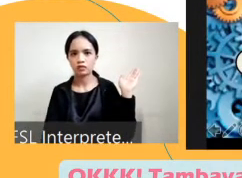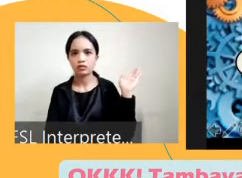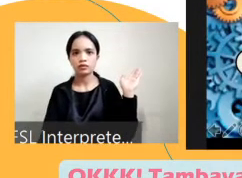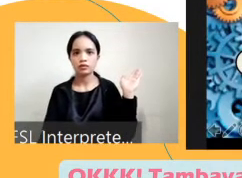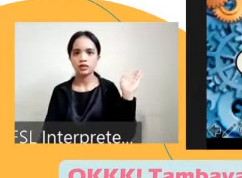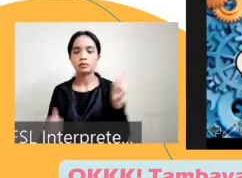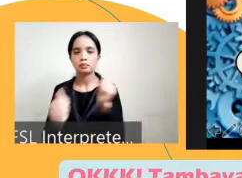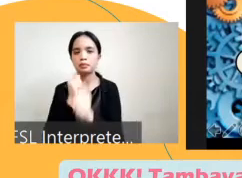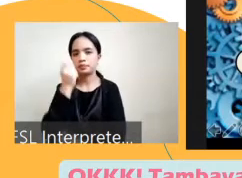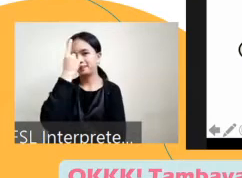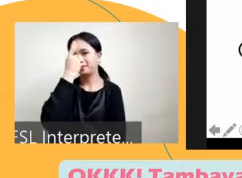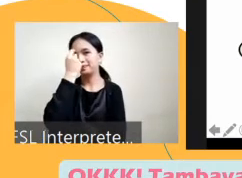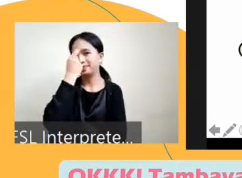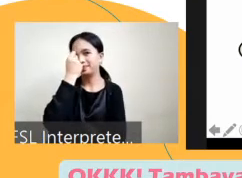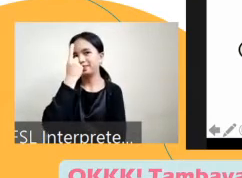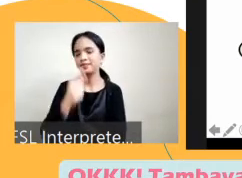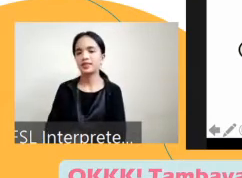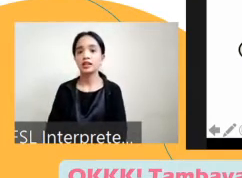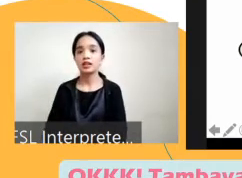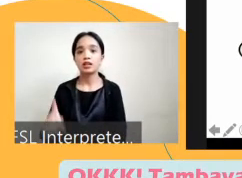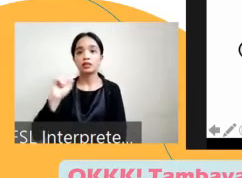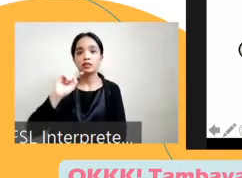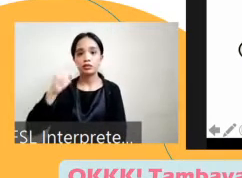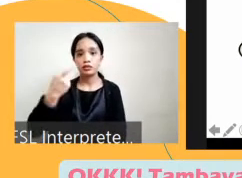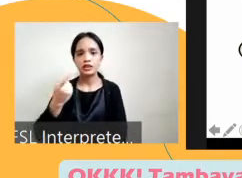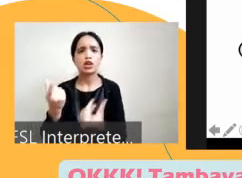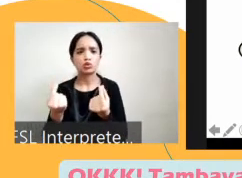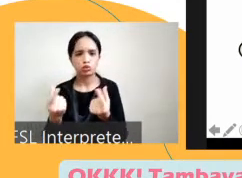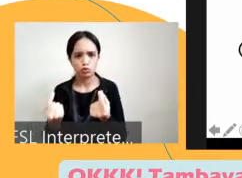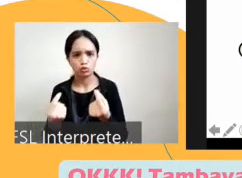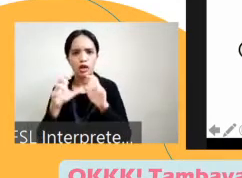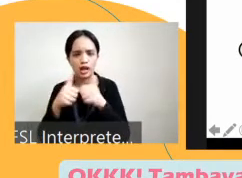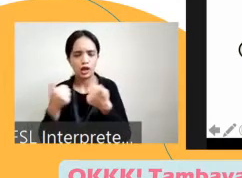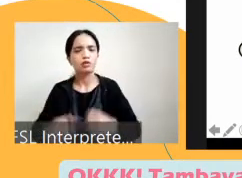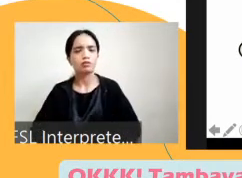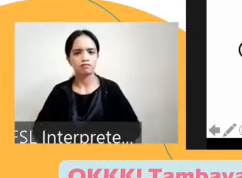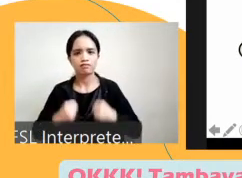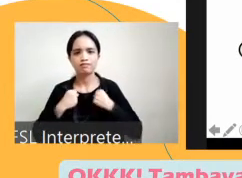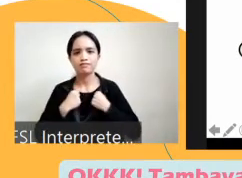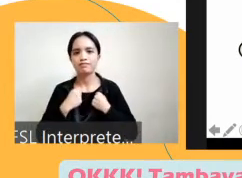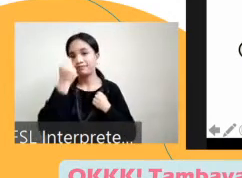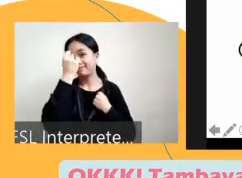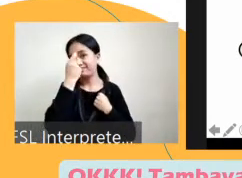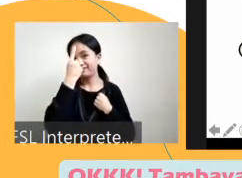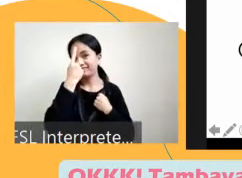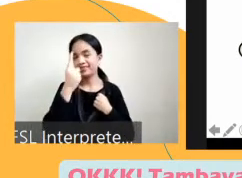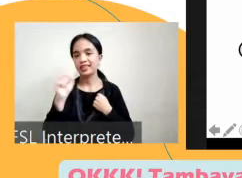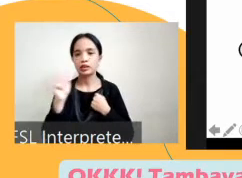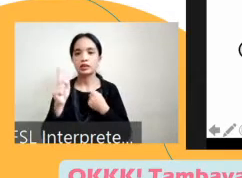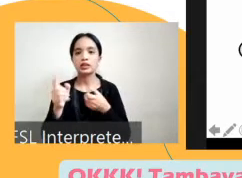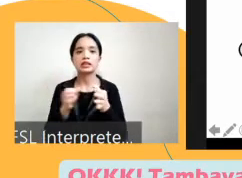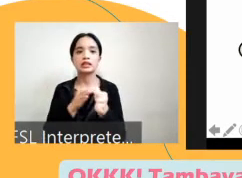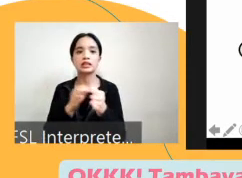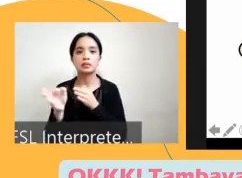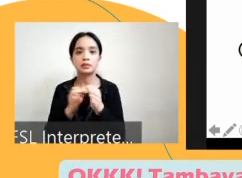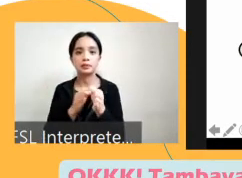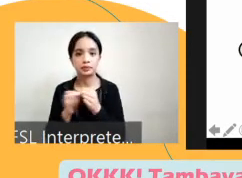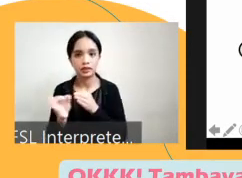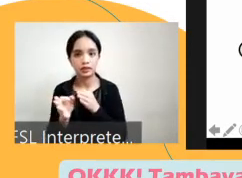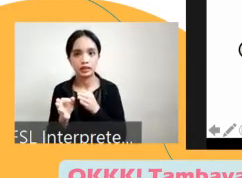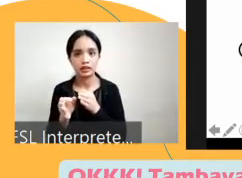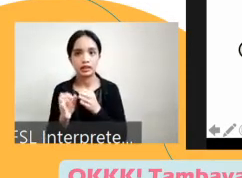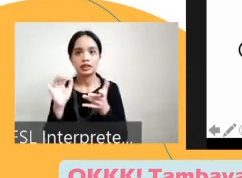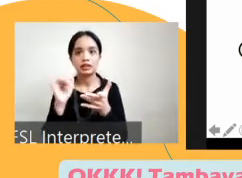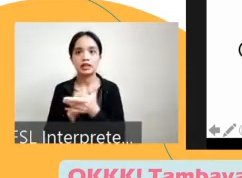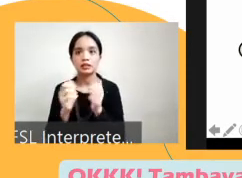pag-unawa. Yung unang yugto ng pagbangon ay pag-unawa na nailalarawan bilang paggugol